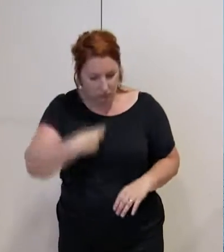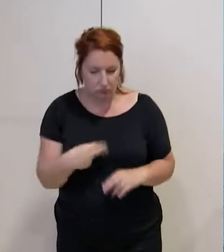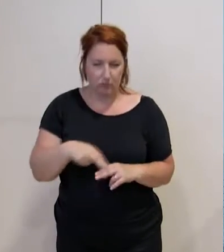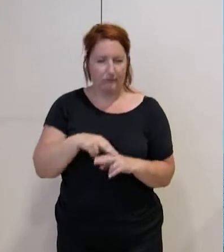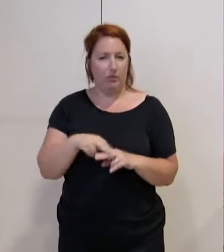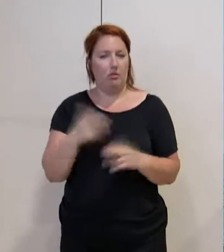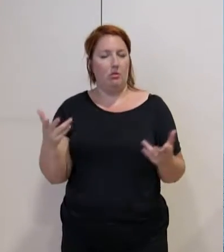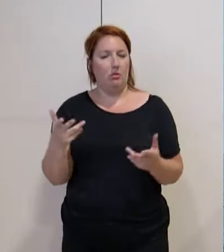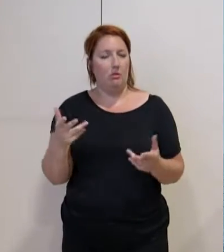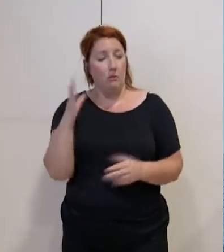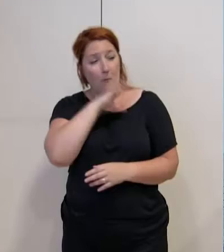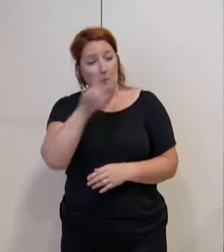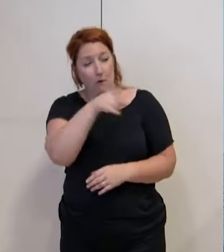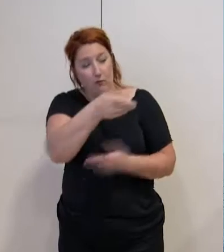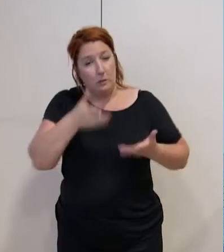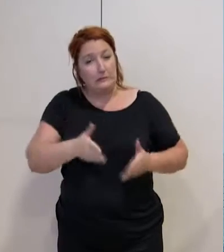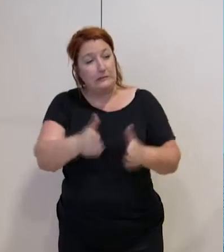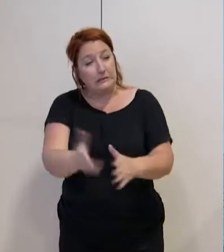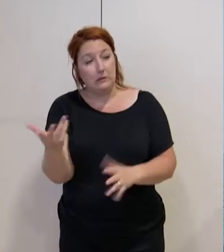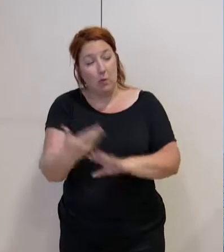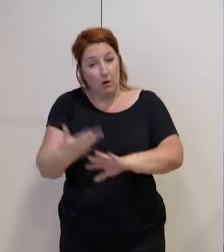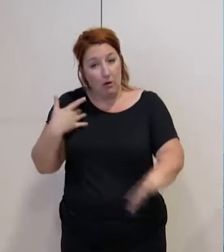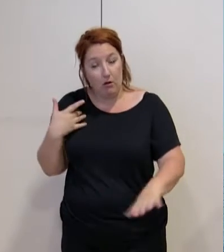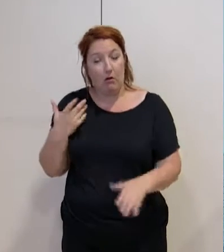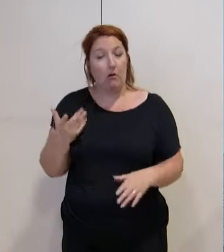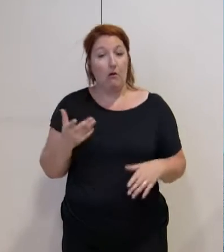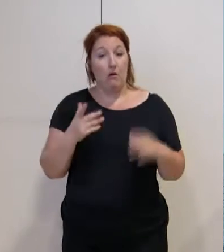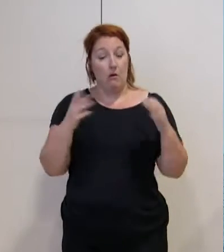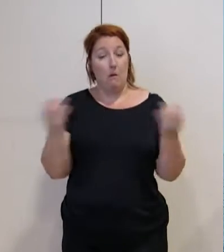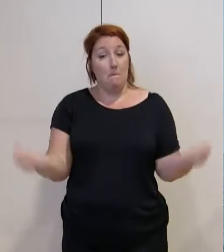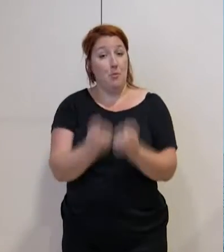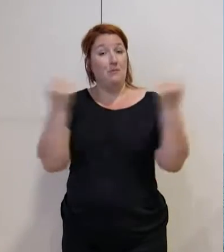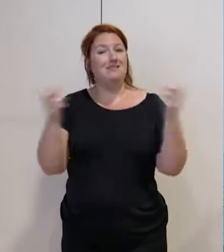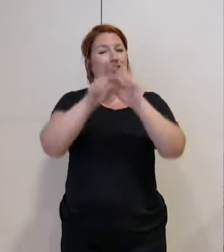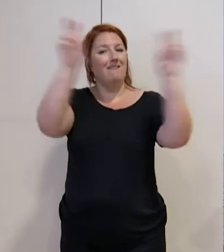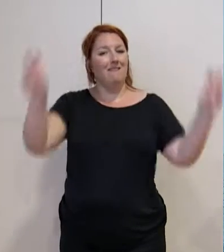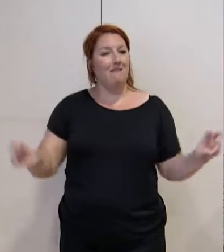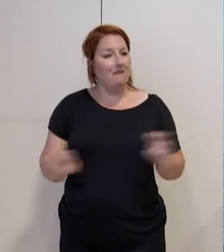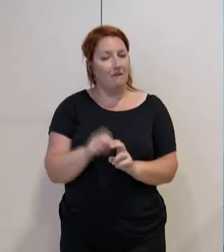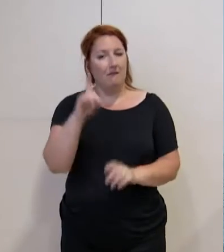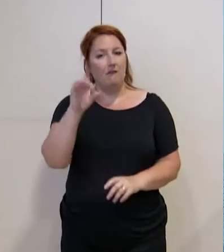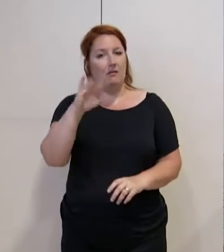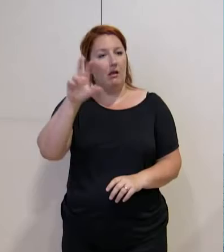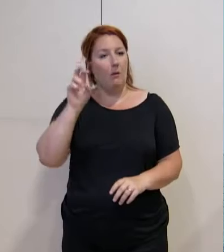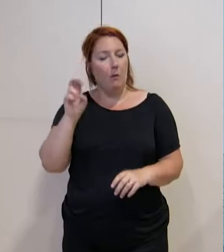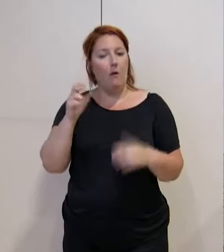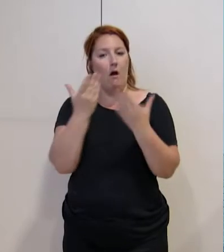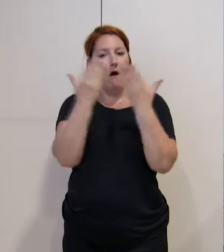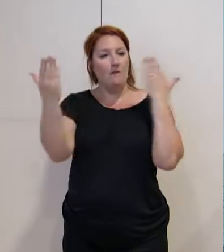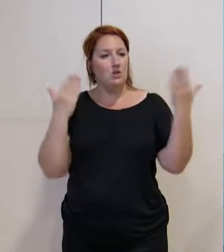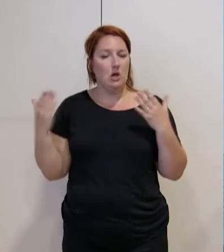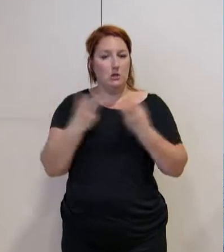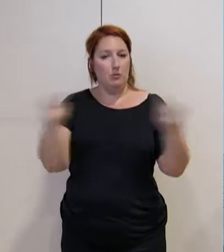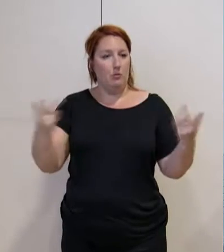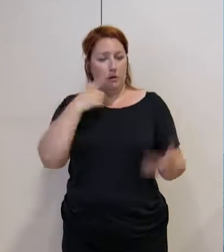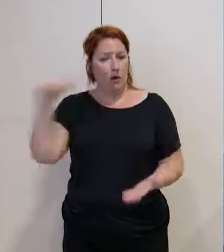Rappelons quelques-uns de vos choix. Vous avez privé la collectivité de recettes de publicité par le non-renouvellement du contrat d'affichage public. Ce sont